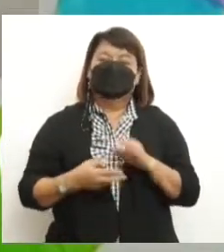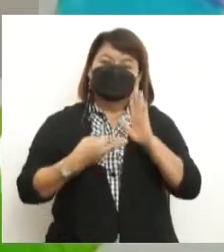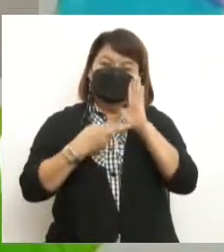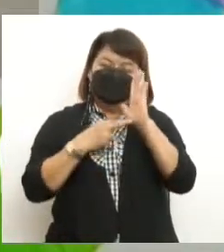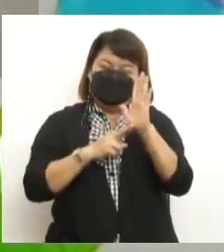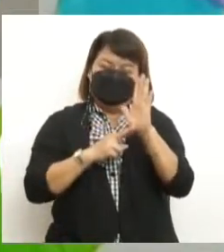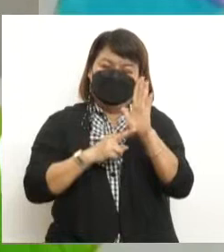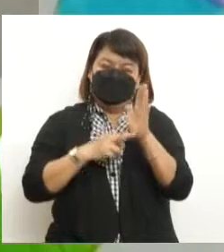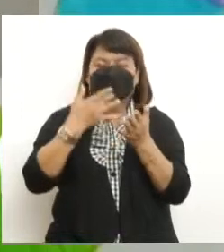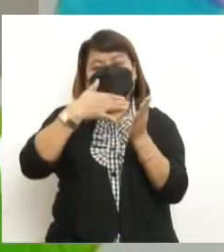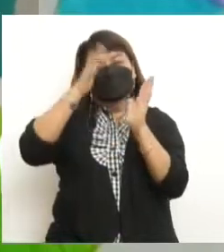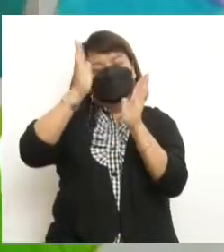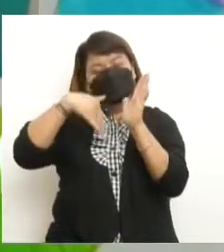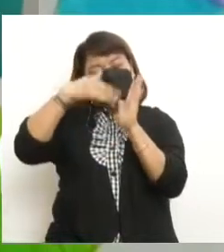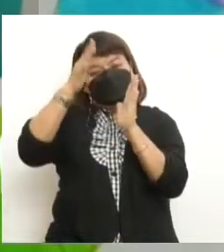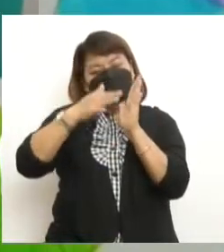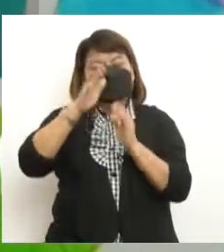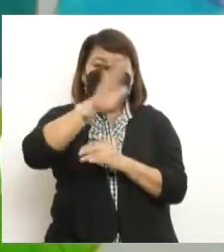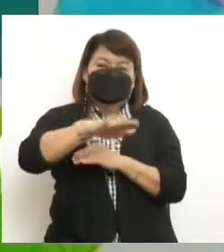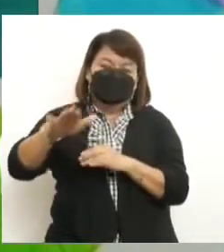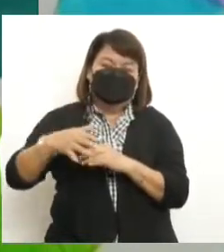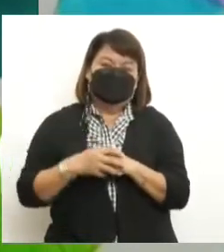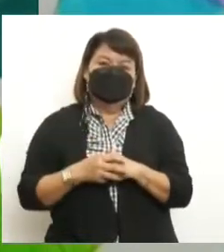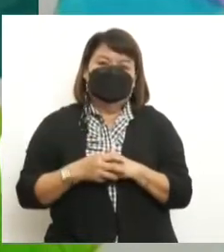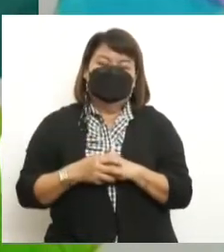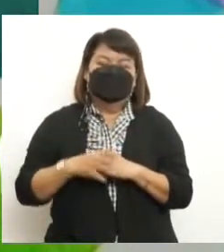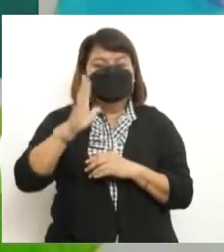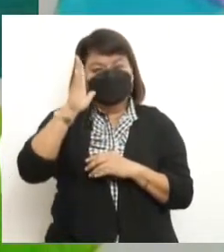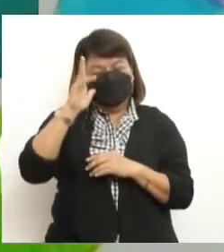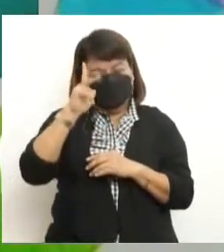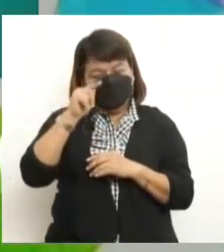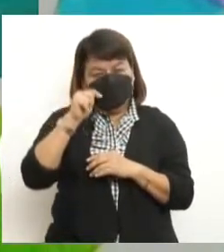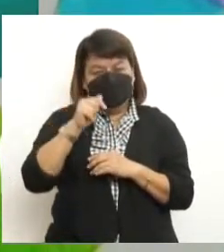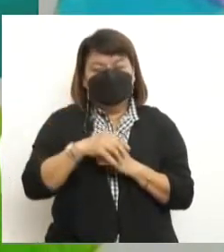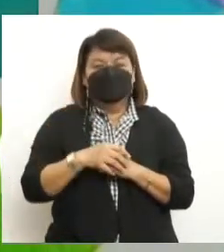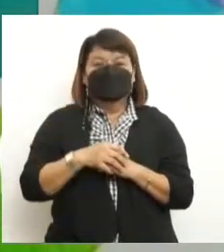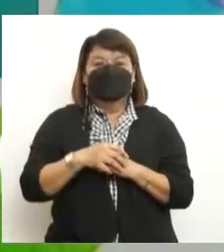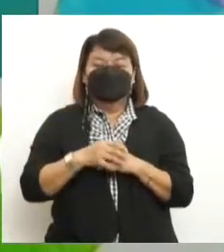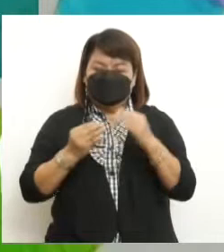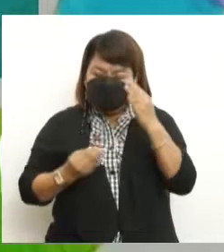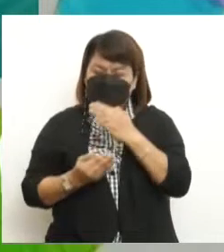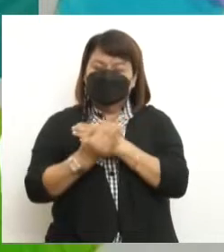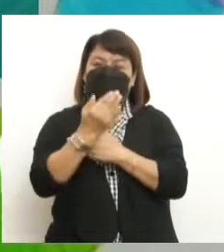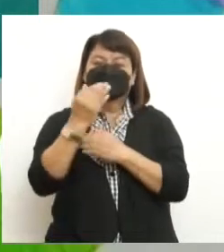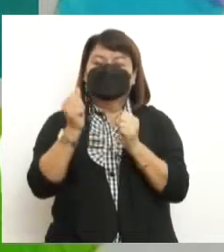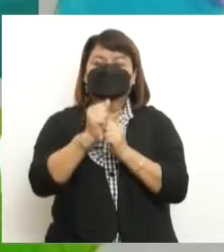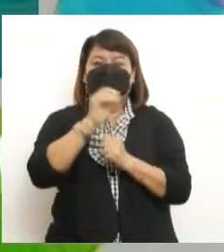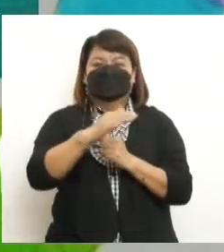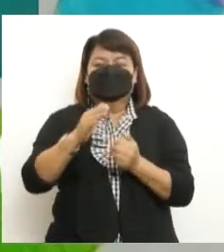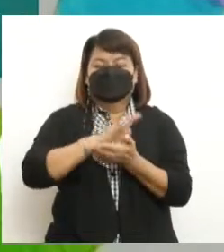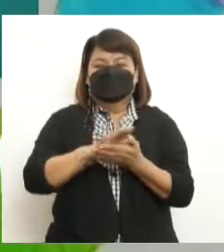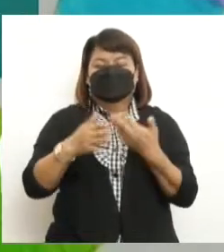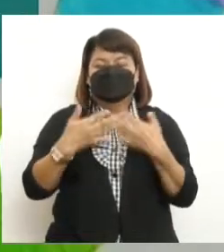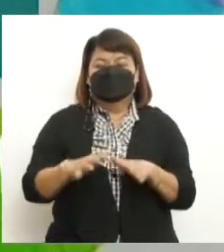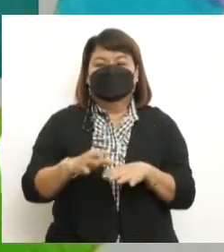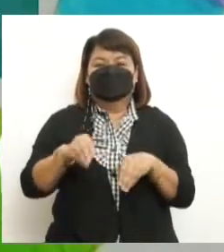งมือระบายสีถ้าเด็กๆคุณพ่อคุณแม่รบกวนปริ้นออกมาให้น้องนะคะเสร็จเรียบร้อยแนะนำ